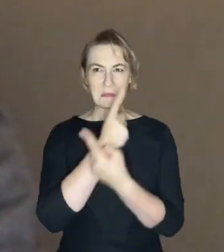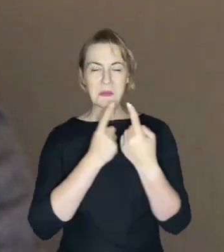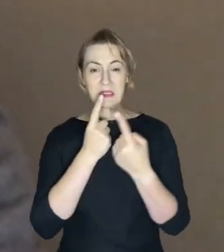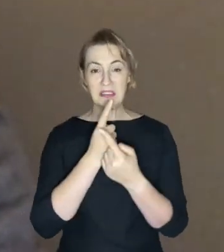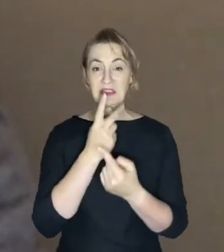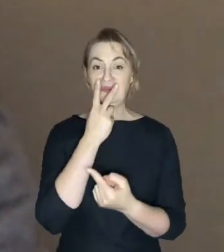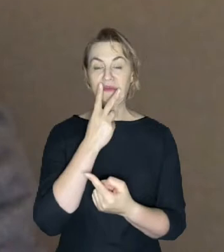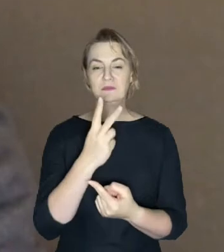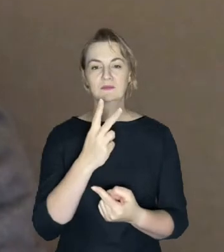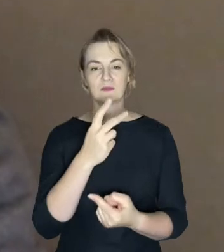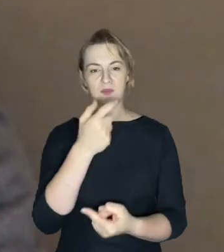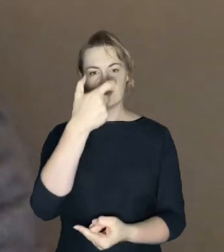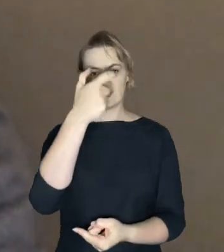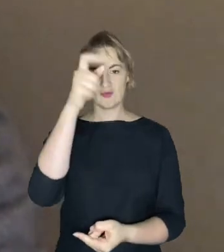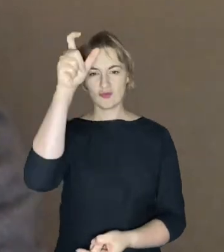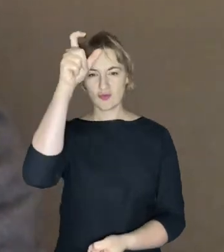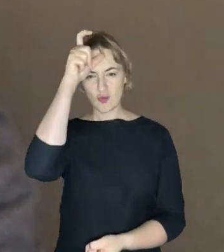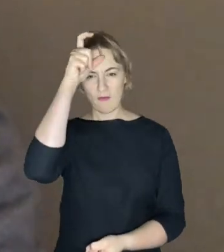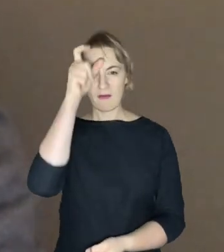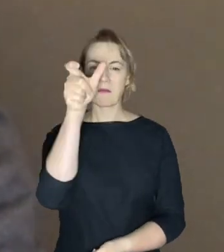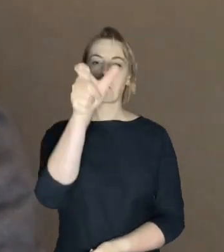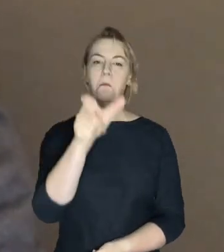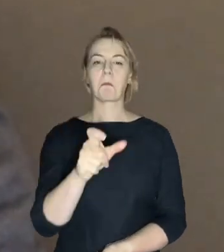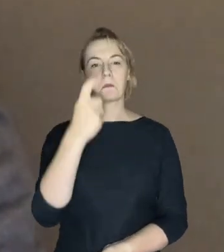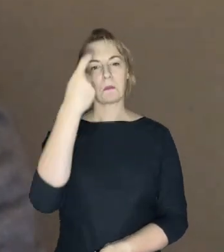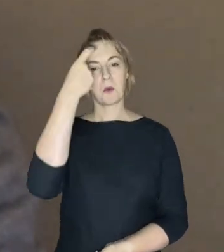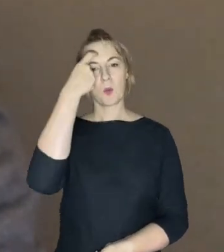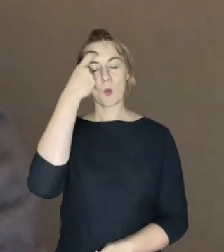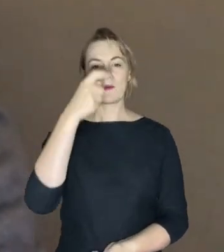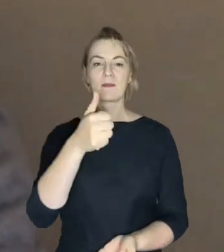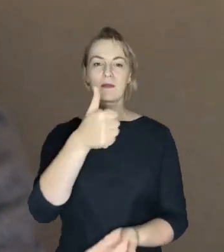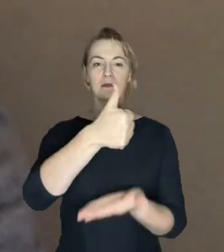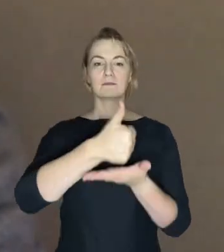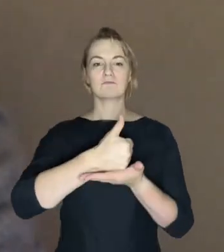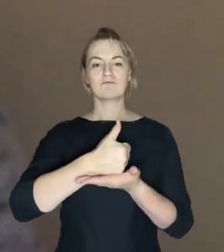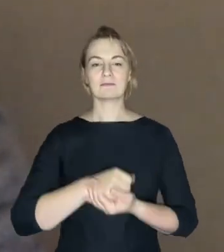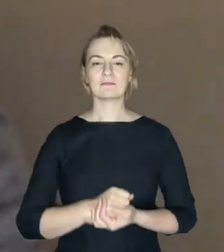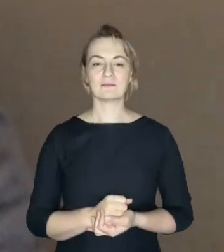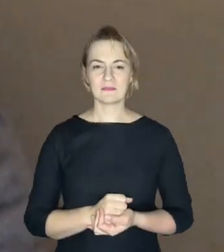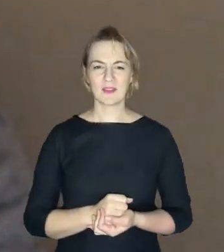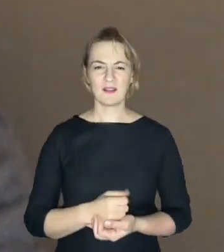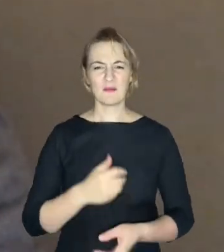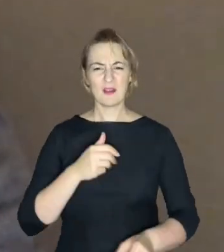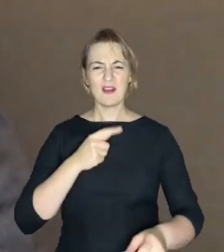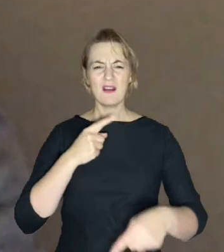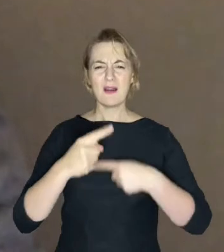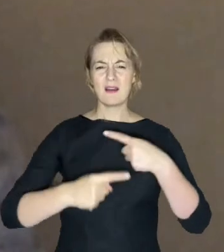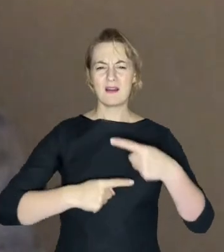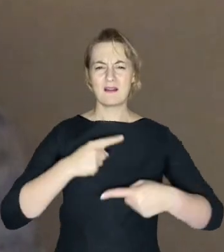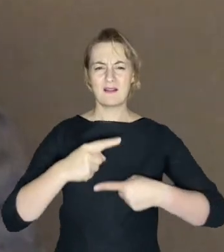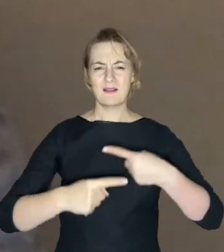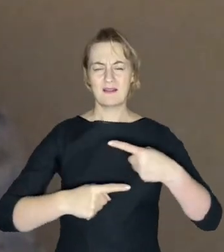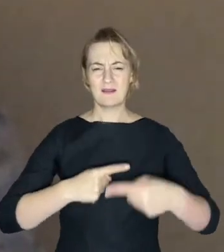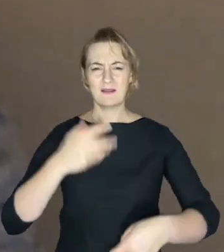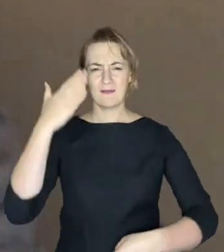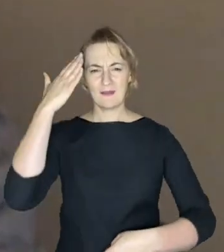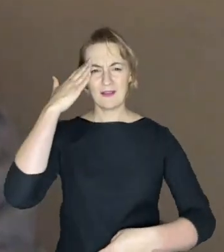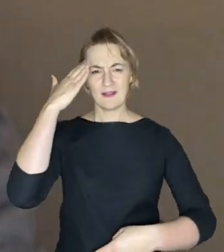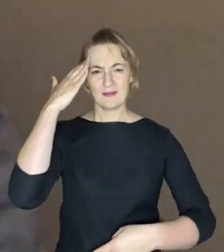Czyli takie przeświadczenie dziedziczone od tysiącleci z pokolenia na pokolenie, że